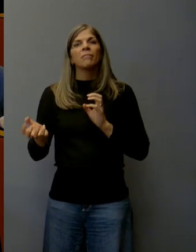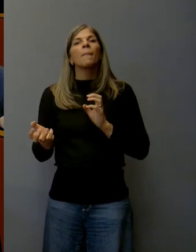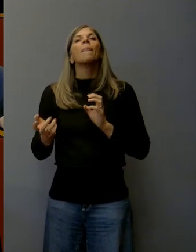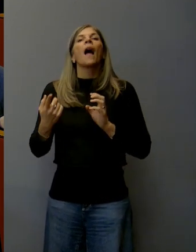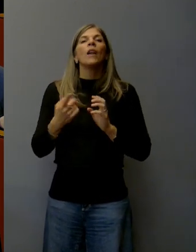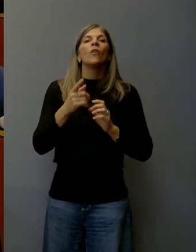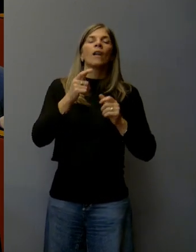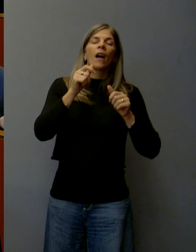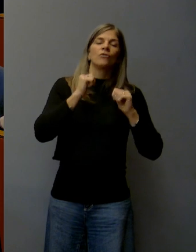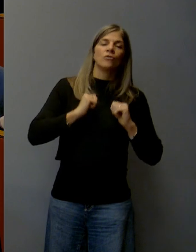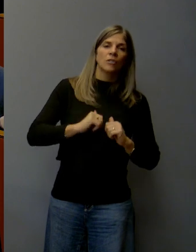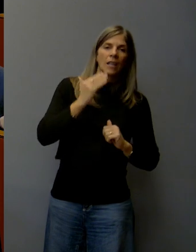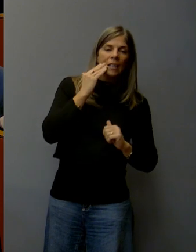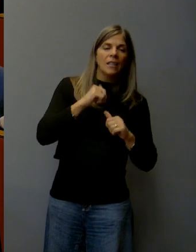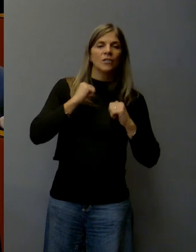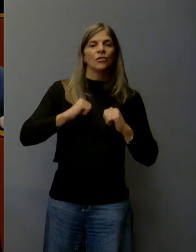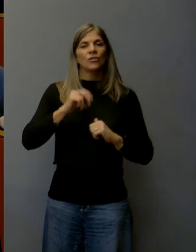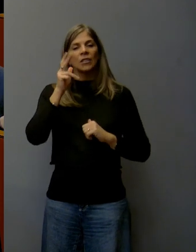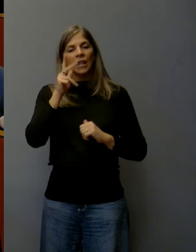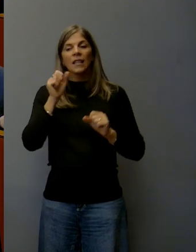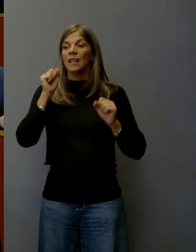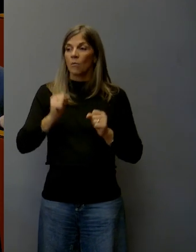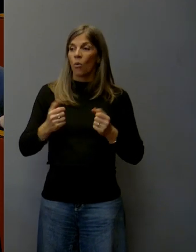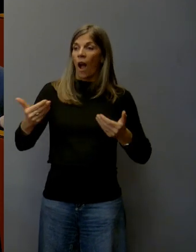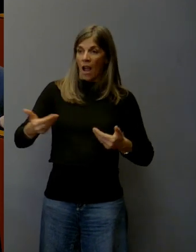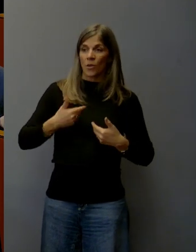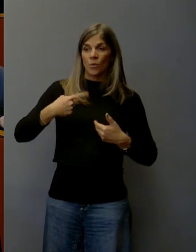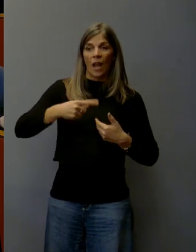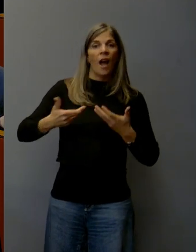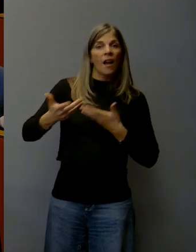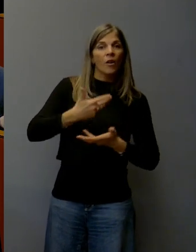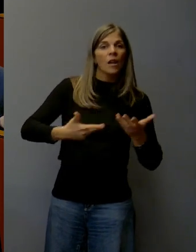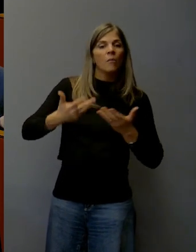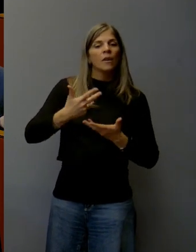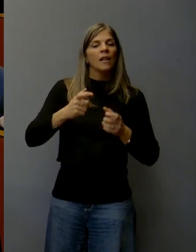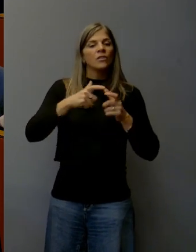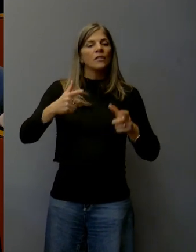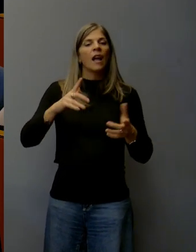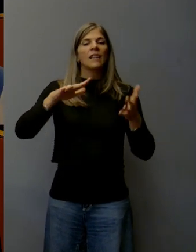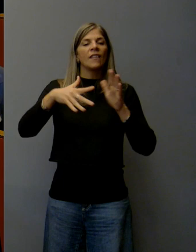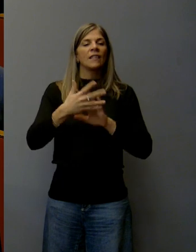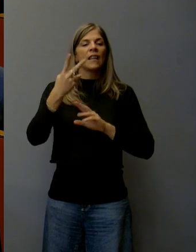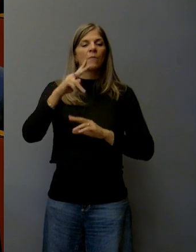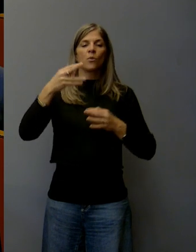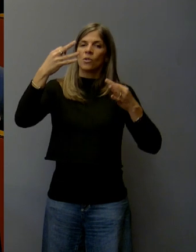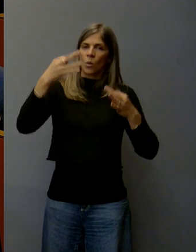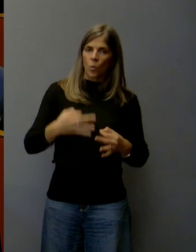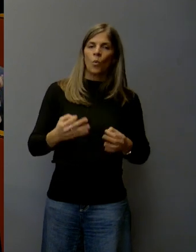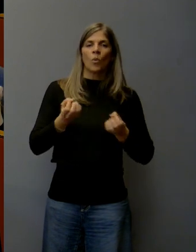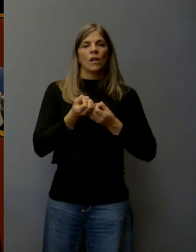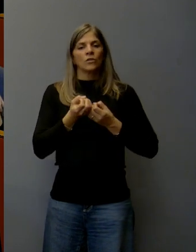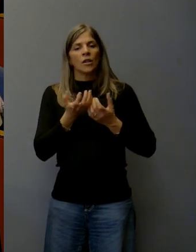che possono collaborare a rendere la città più sicura solidale responsabile